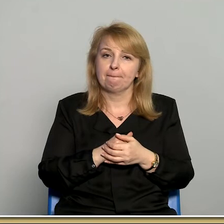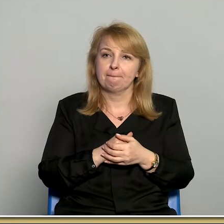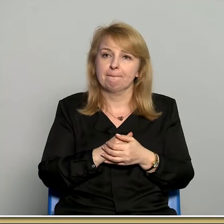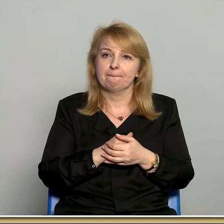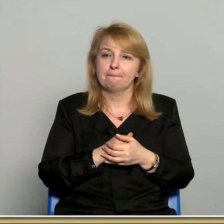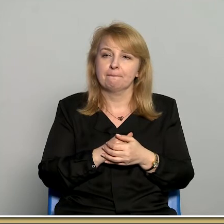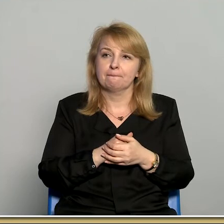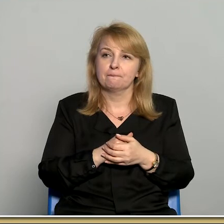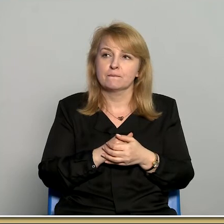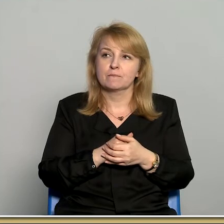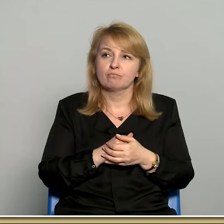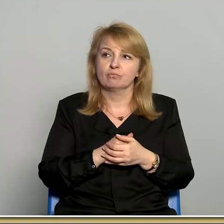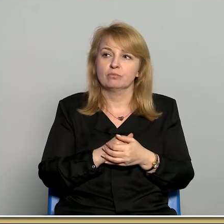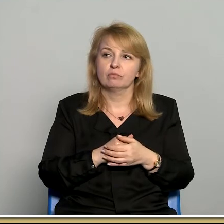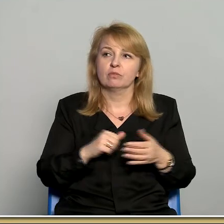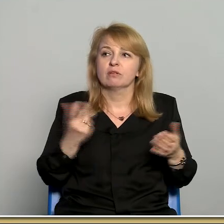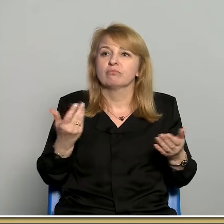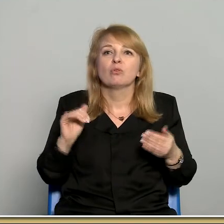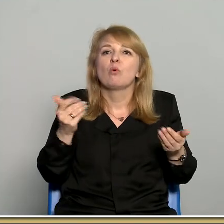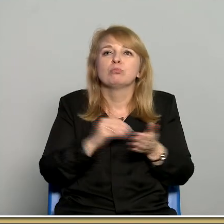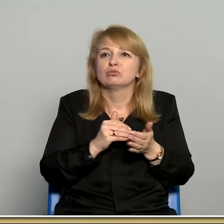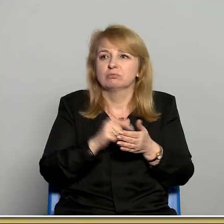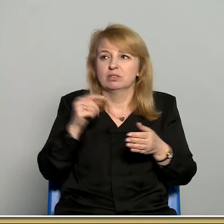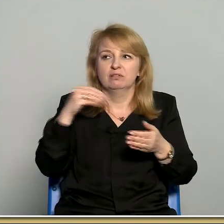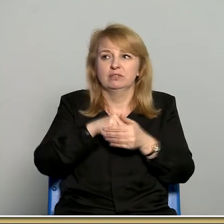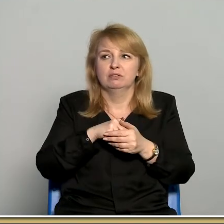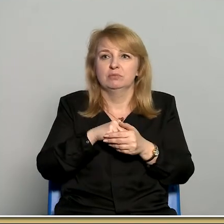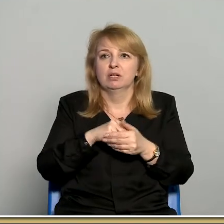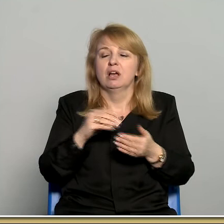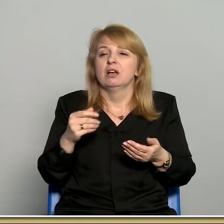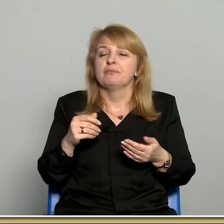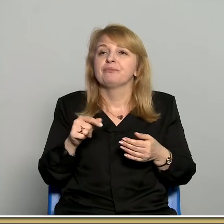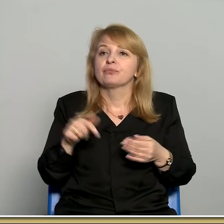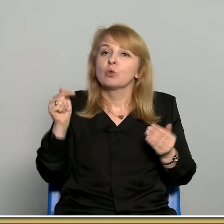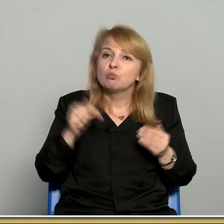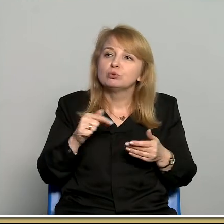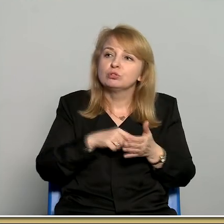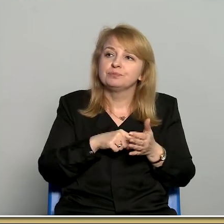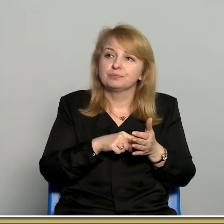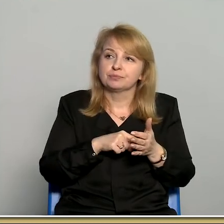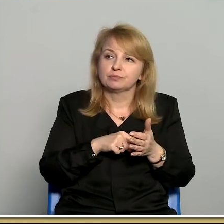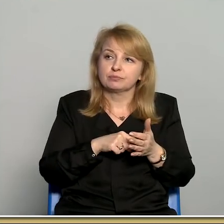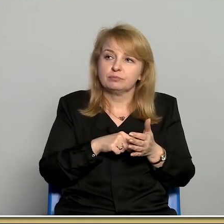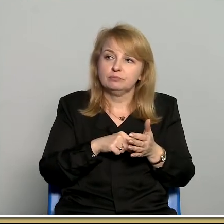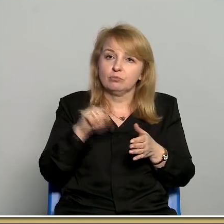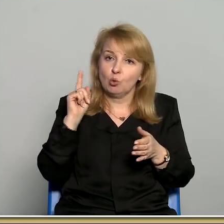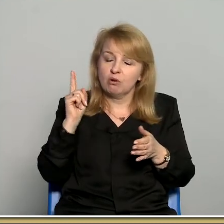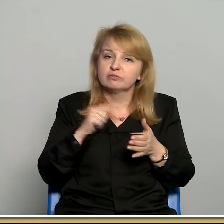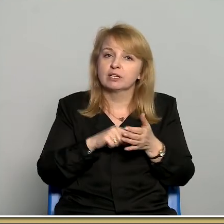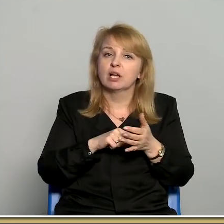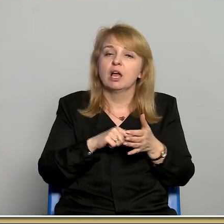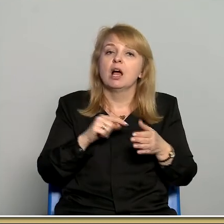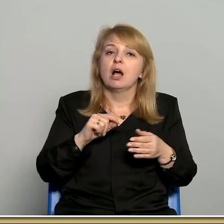Cechy preferowanych projektów, to na co też wydaje mi się, że w tym miejscu należy zwrócić uwagę, to przede